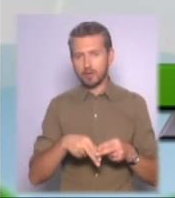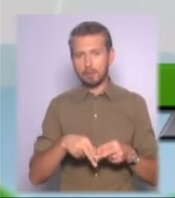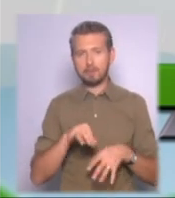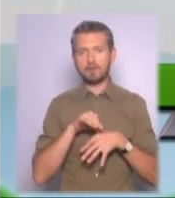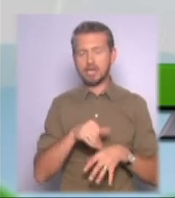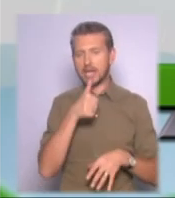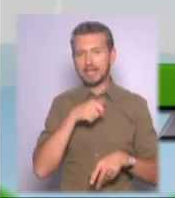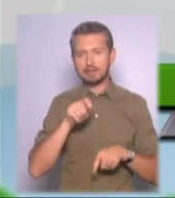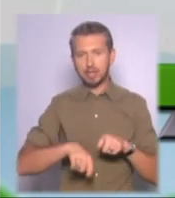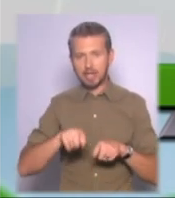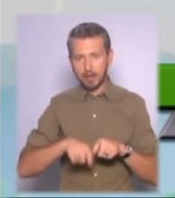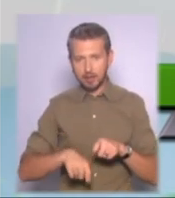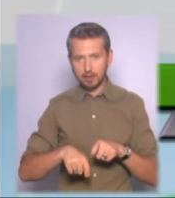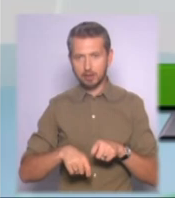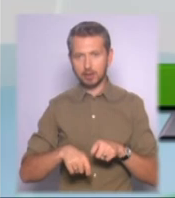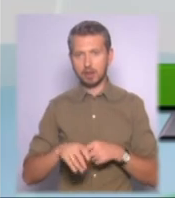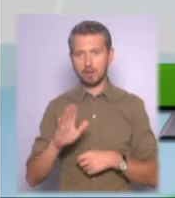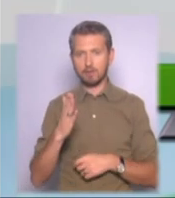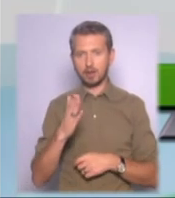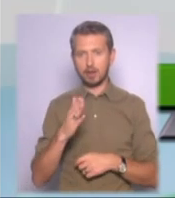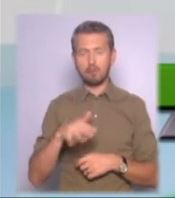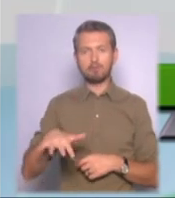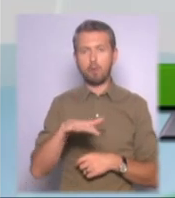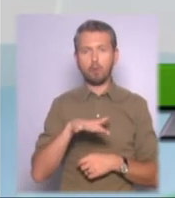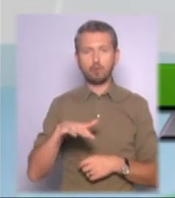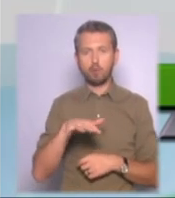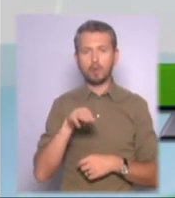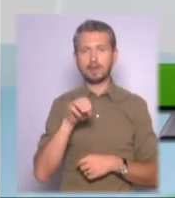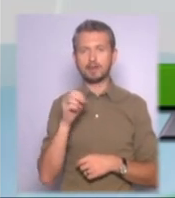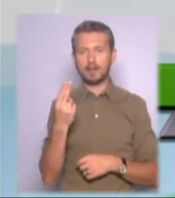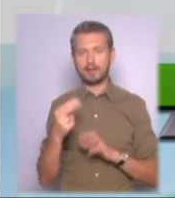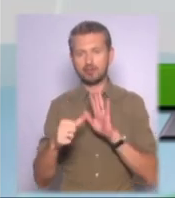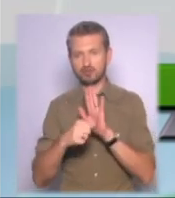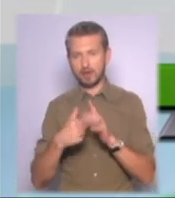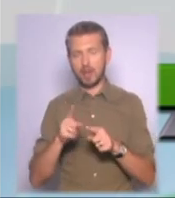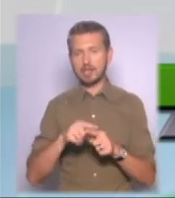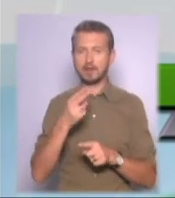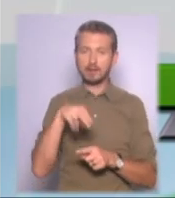проведение испытаний по зоне ТЭЦ-6. Это как раз